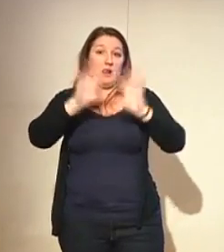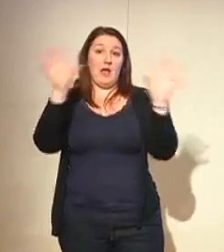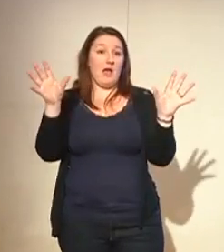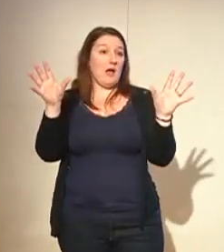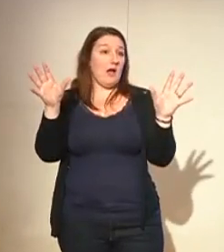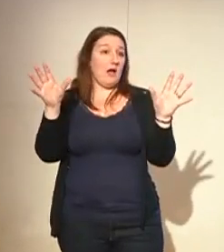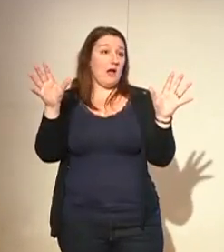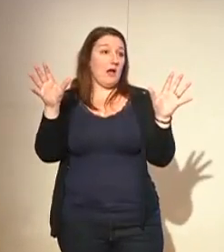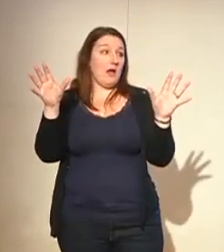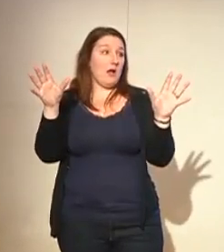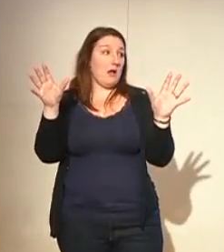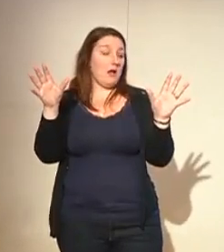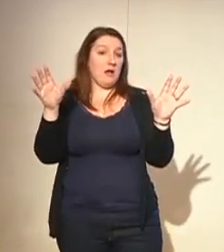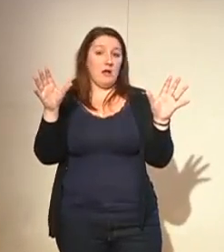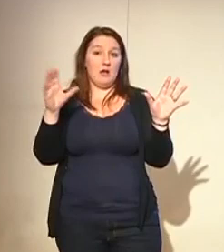claire